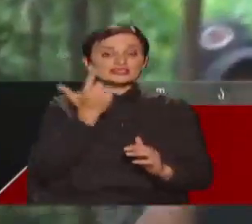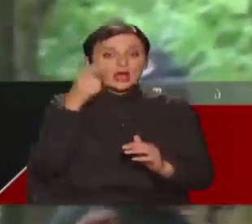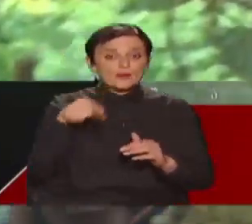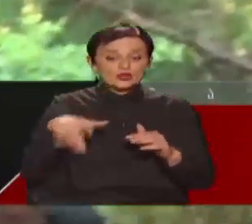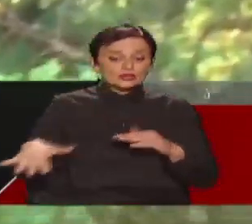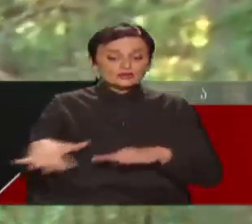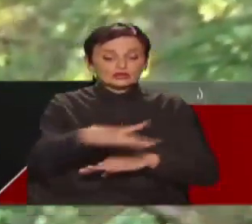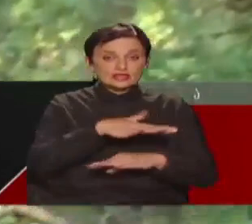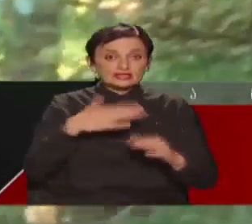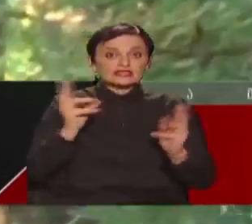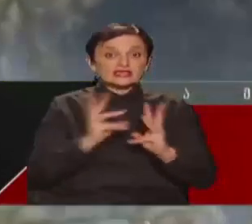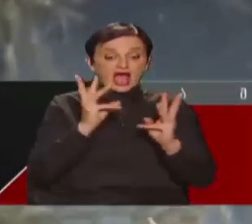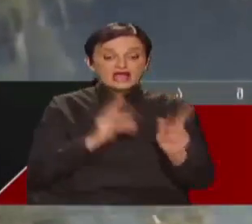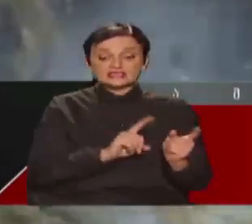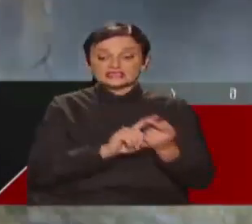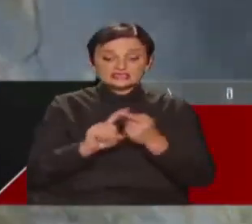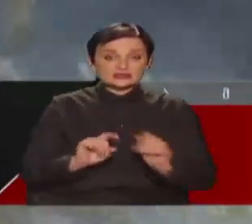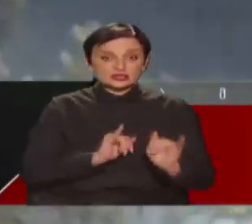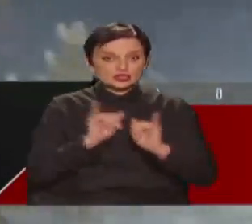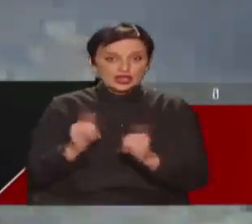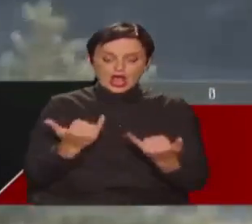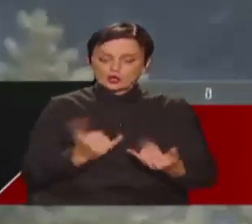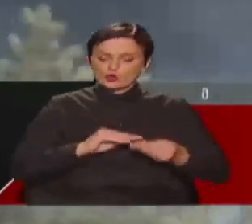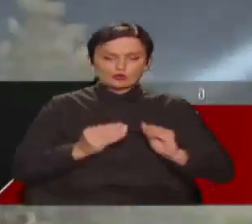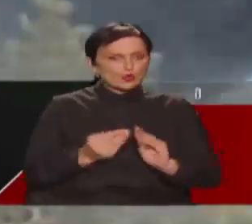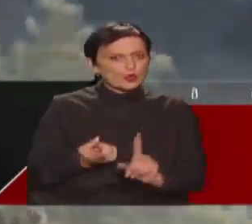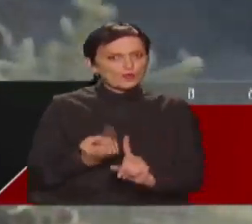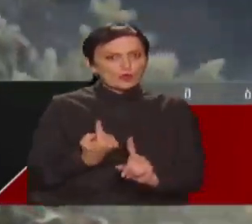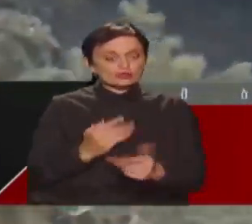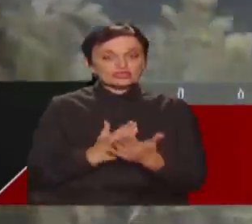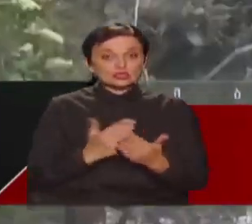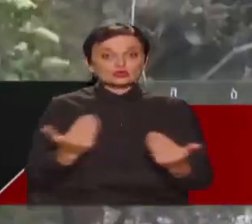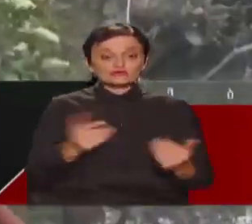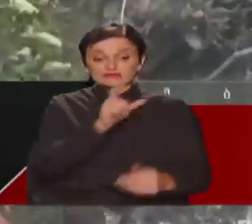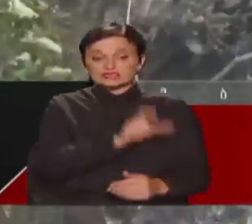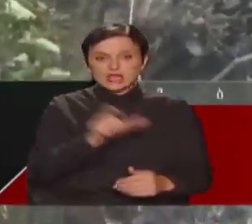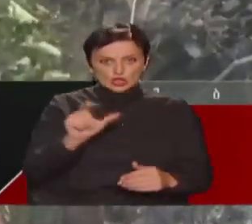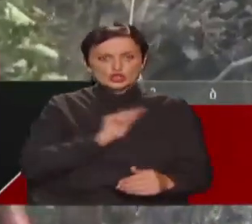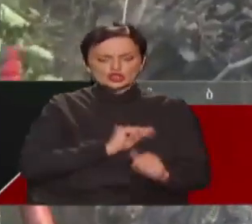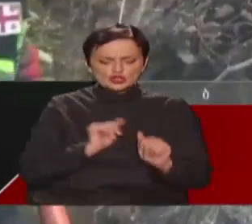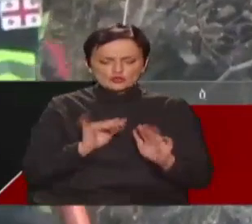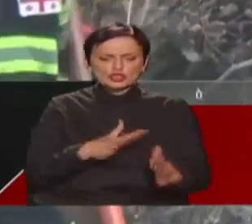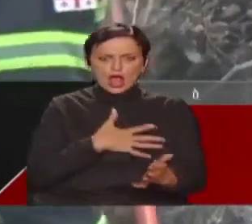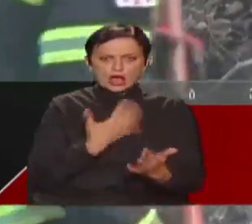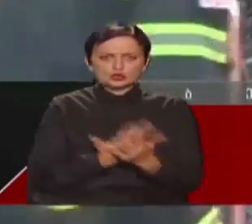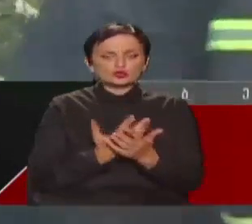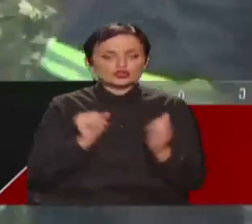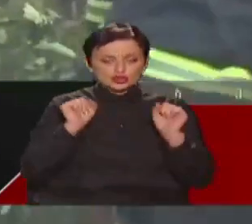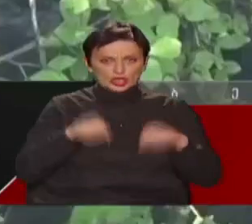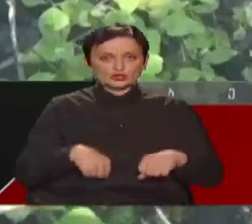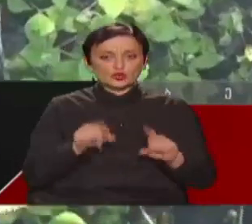Sauargulev, de Hanzris, Gadasulis, Amet, Abzes, problema Mohsnelia, Vinaidan, Socal, Madzala, Mimusha, Wasak, Maudakti, Uradashed,